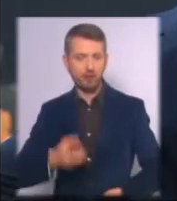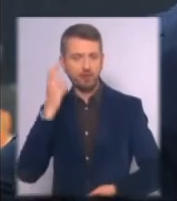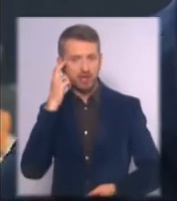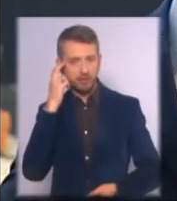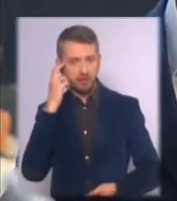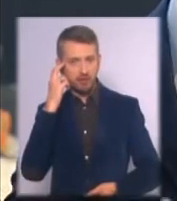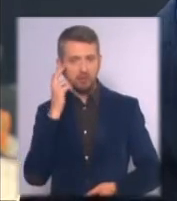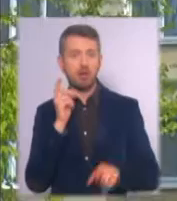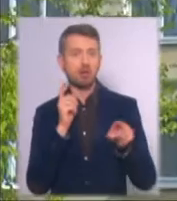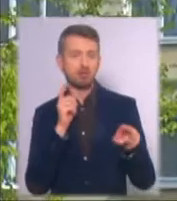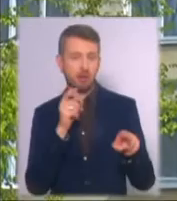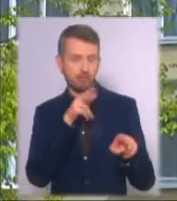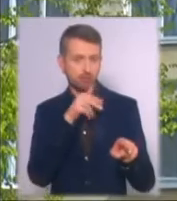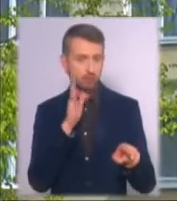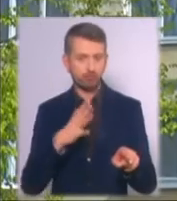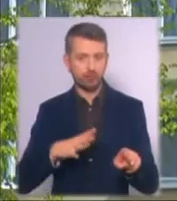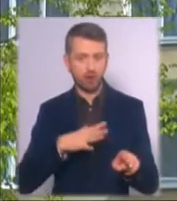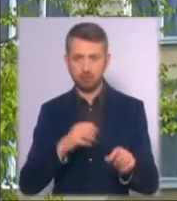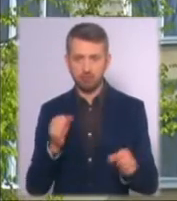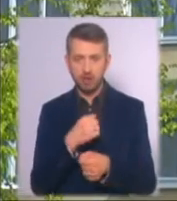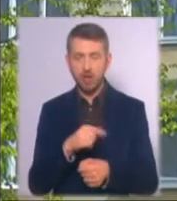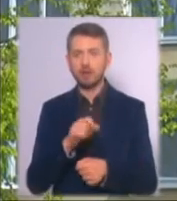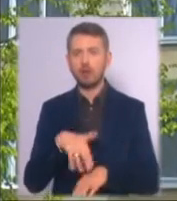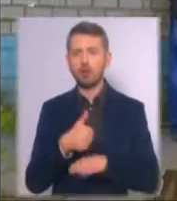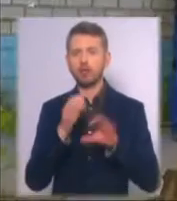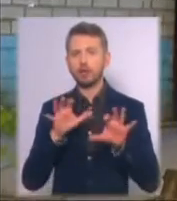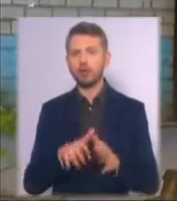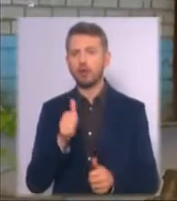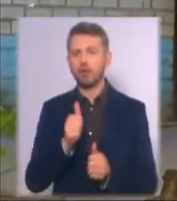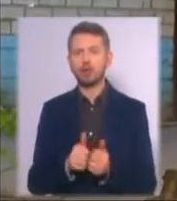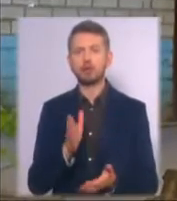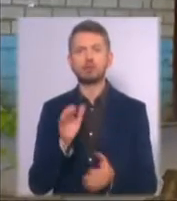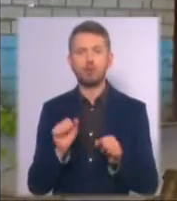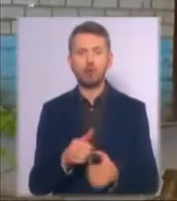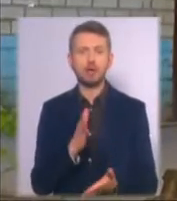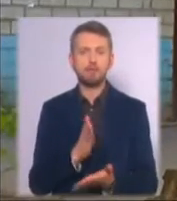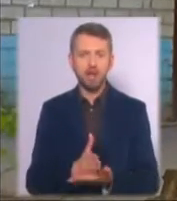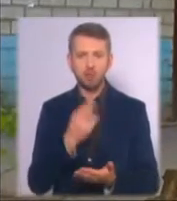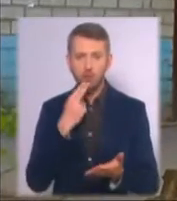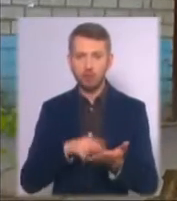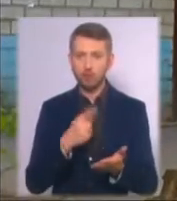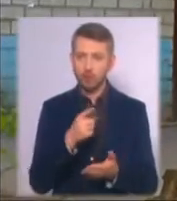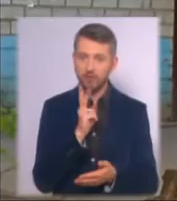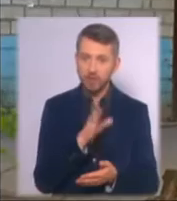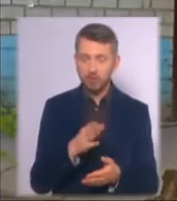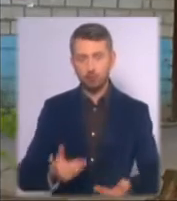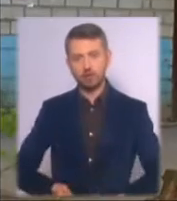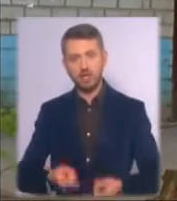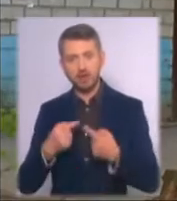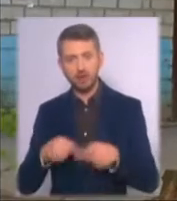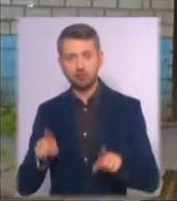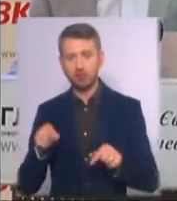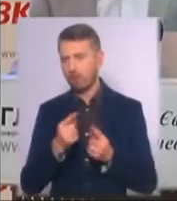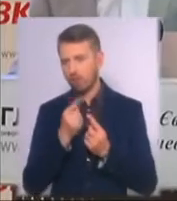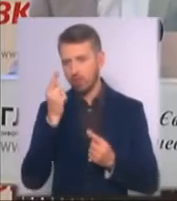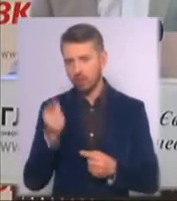там її будуть шукати, це нереально. Утім, за Конституцією кожен може мати прописку в одній квартирі, а проживати в іншій, хай навіть за десятки